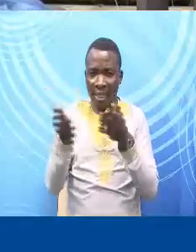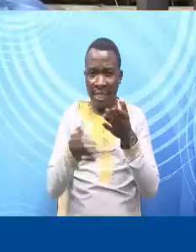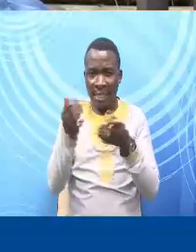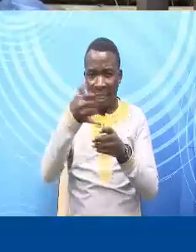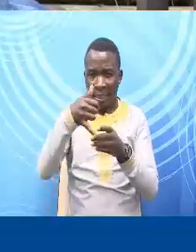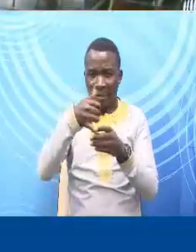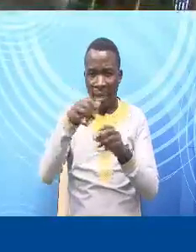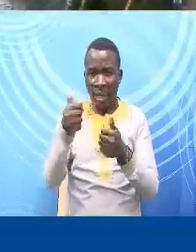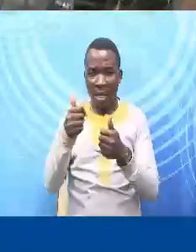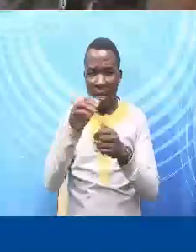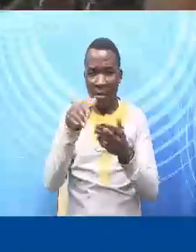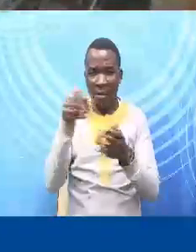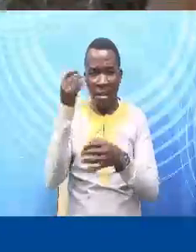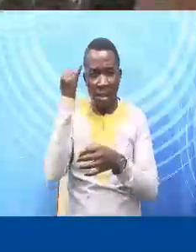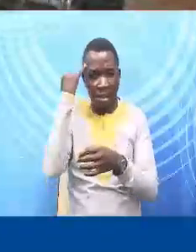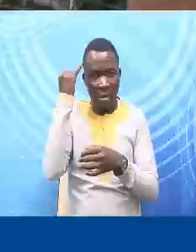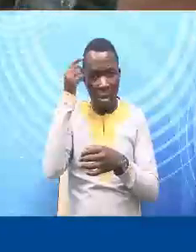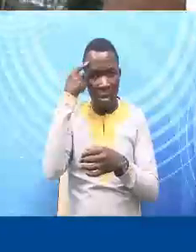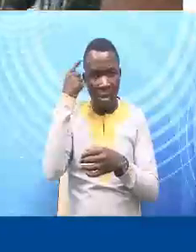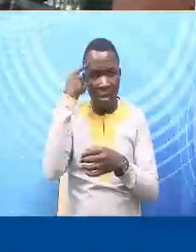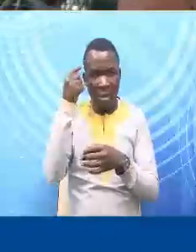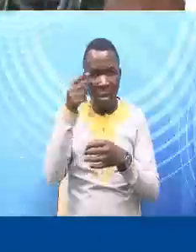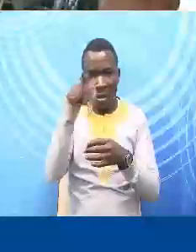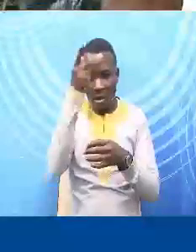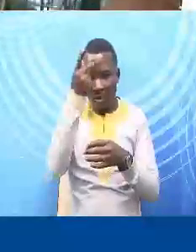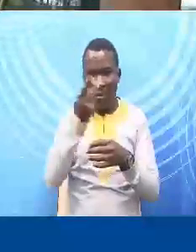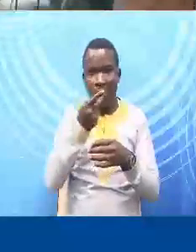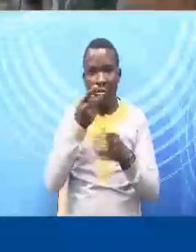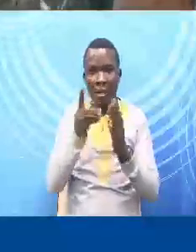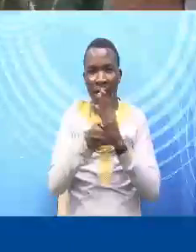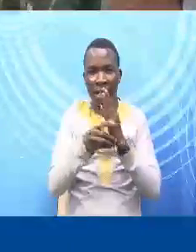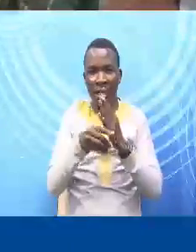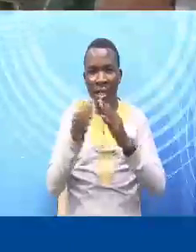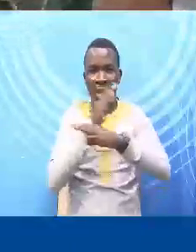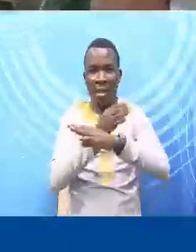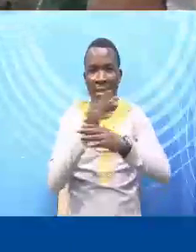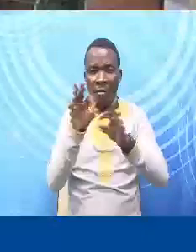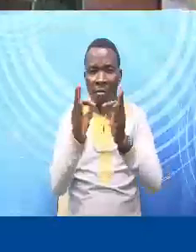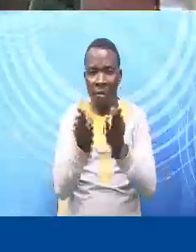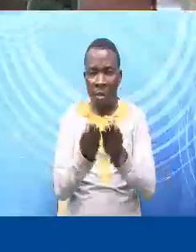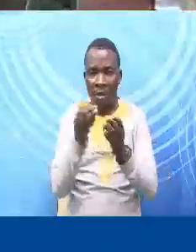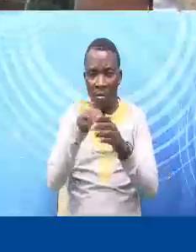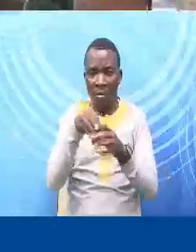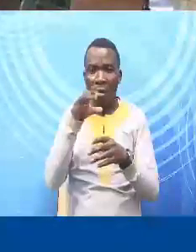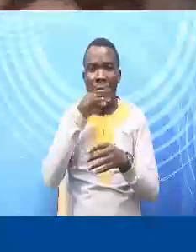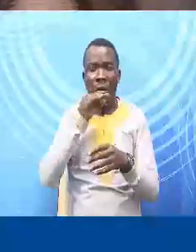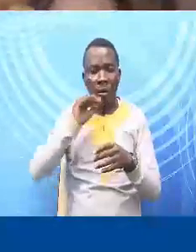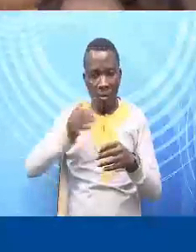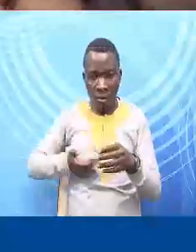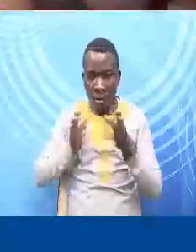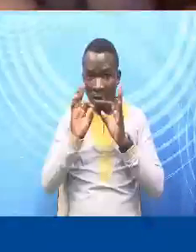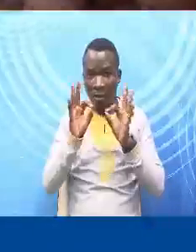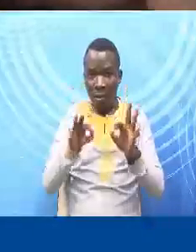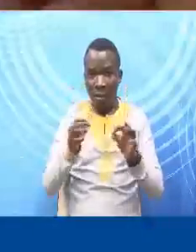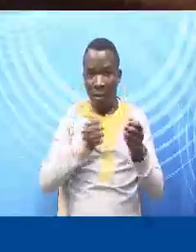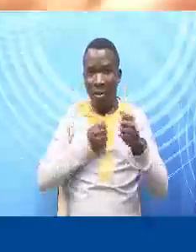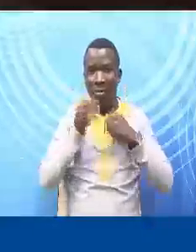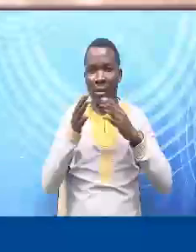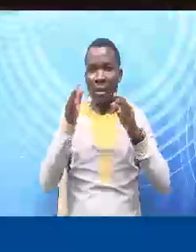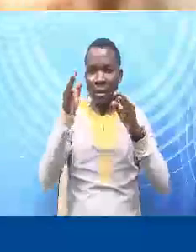ahandi hirabura. Aba ni ababyeyi bo mu karere ka Kamunyi, umuryango ugizwe n'umugabo n'umugore, aho barebye iby'abanyarwanda bakeneye bagashyira